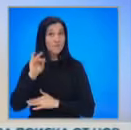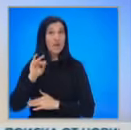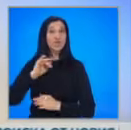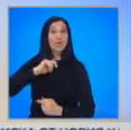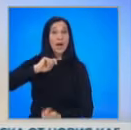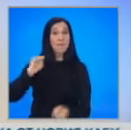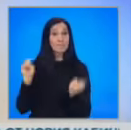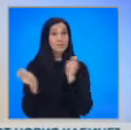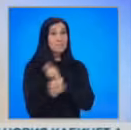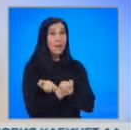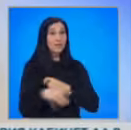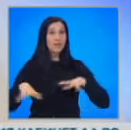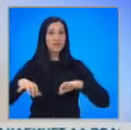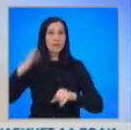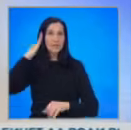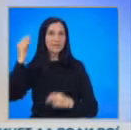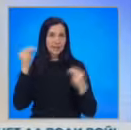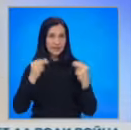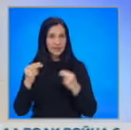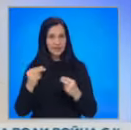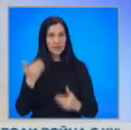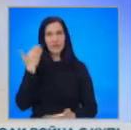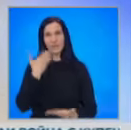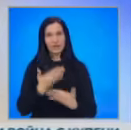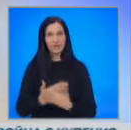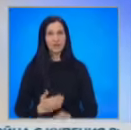на властта в Министерския съвет. Първо към Вера. Добър вечер.